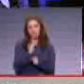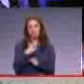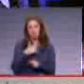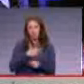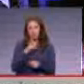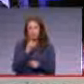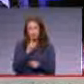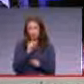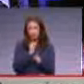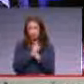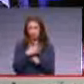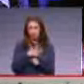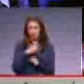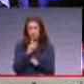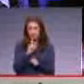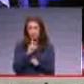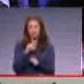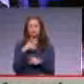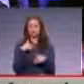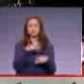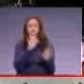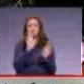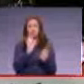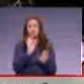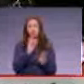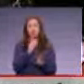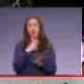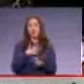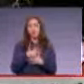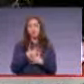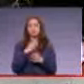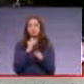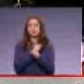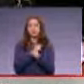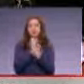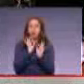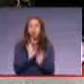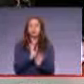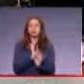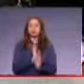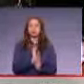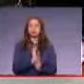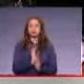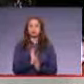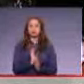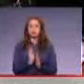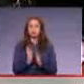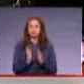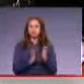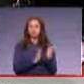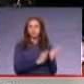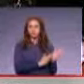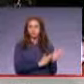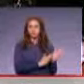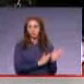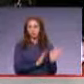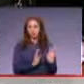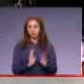تعرضتي فيها لغدر او خيانه من مقربين منك في الشغل يعني؟ في حياتك؟ في حياتي